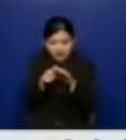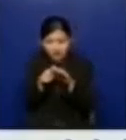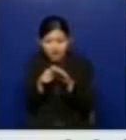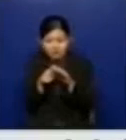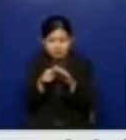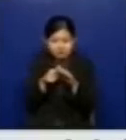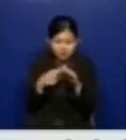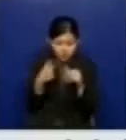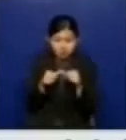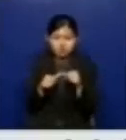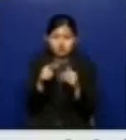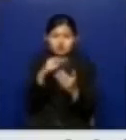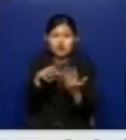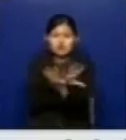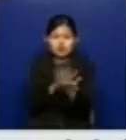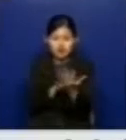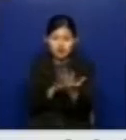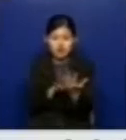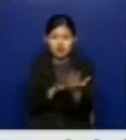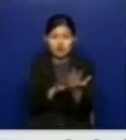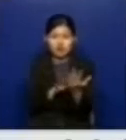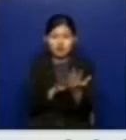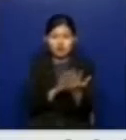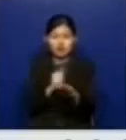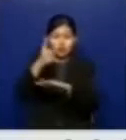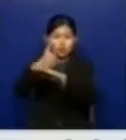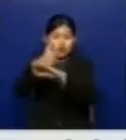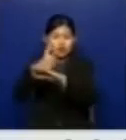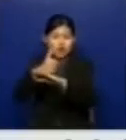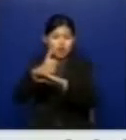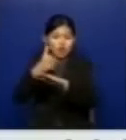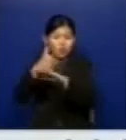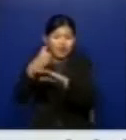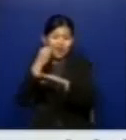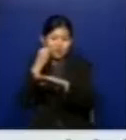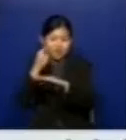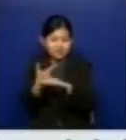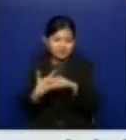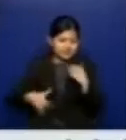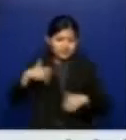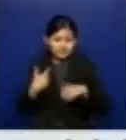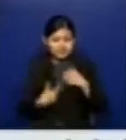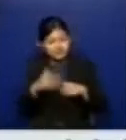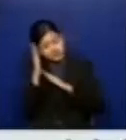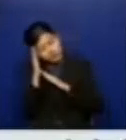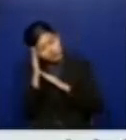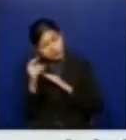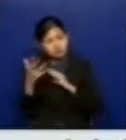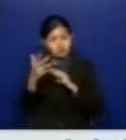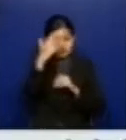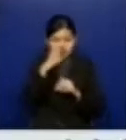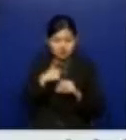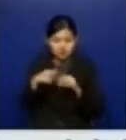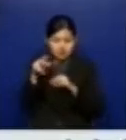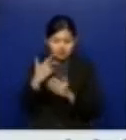ในประเทศไทยกำนันผู้ใหญ่บ้านเดือดร้อนมากไม่ได้หลับได้นอนเขาไม่ได้รับค่าตอบแทนใด